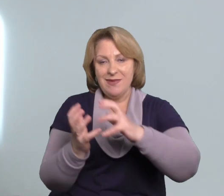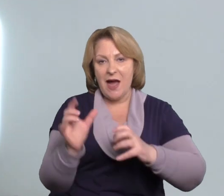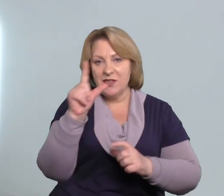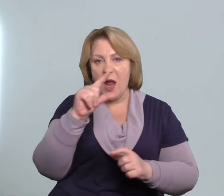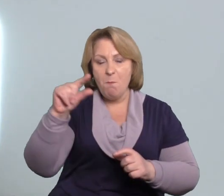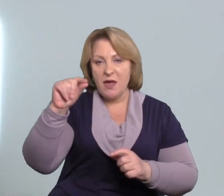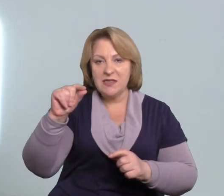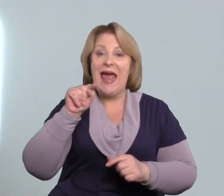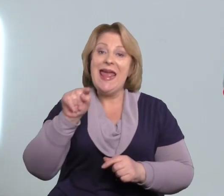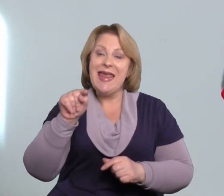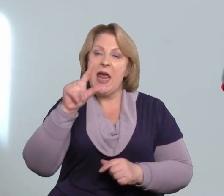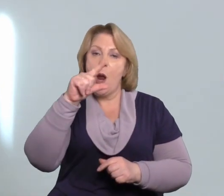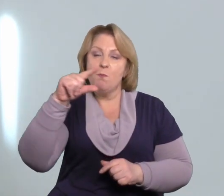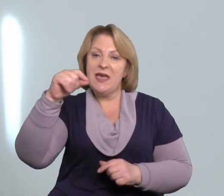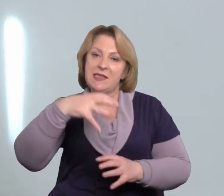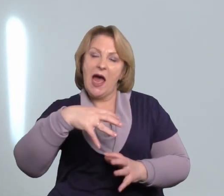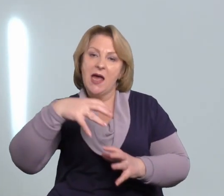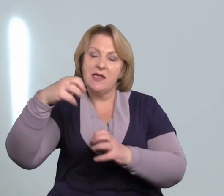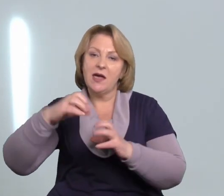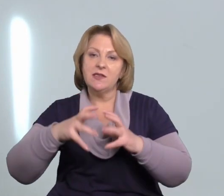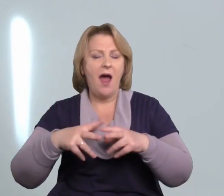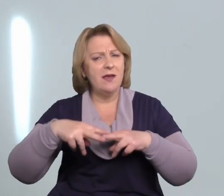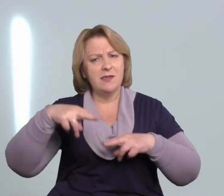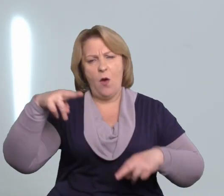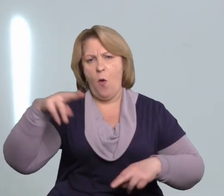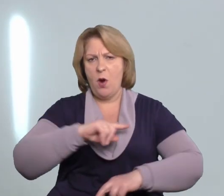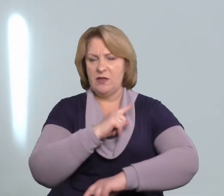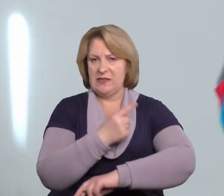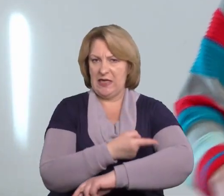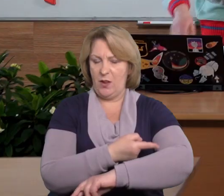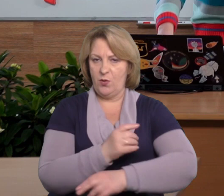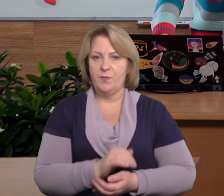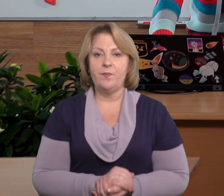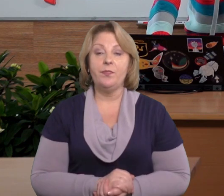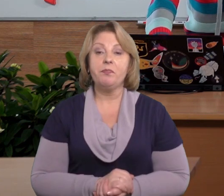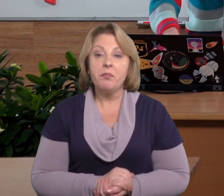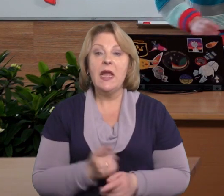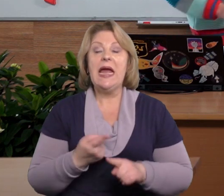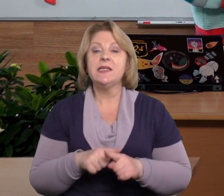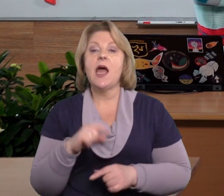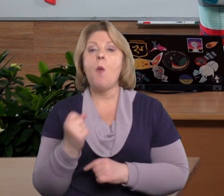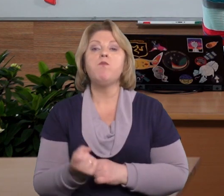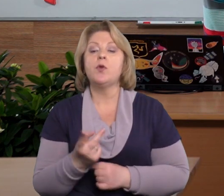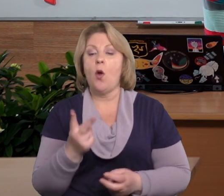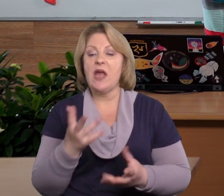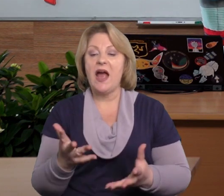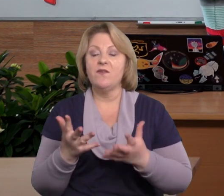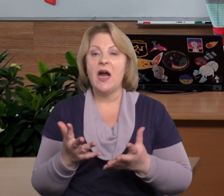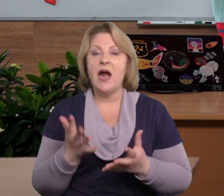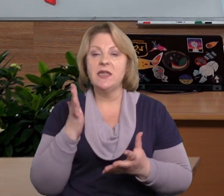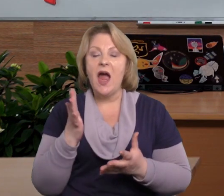але й Місяць тягне на себе Землю, причому з такою самою силою за модулем. Це проявляється